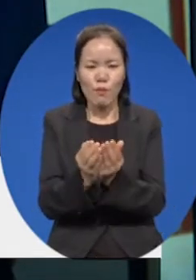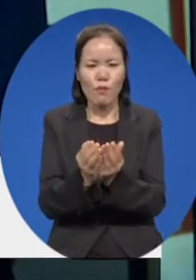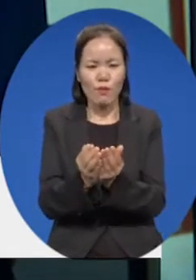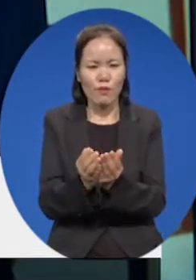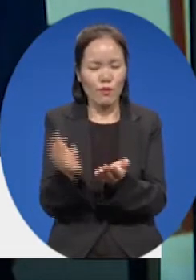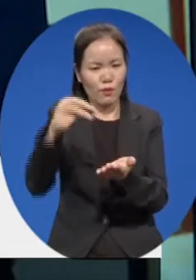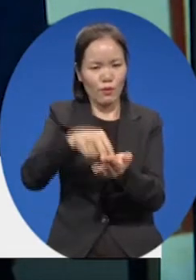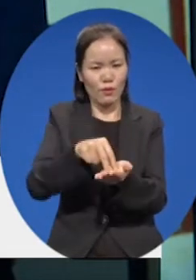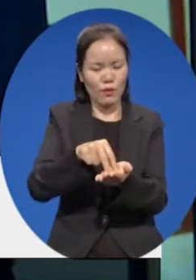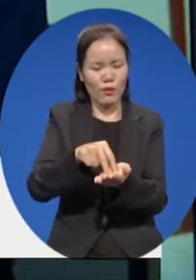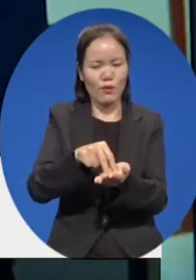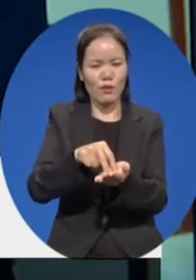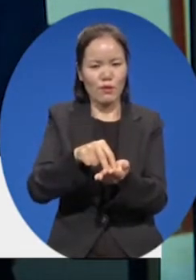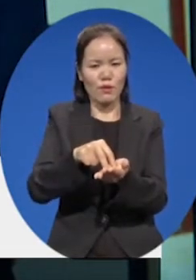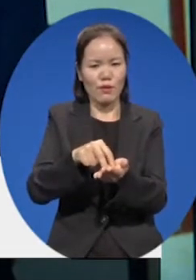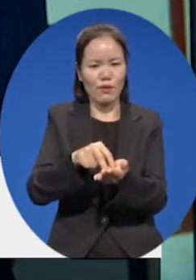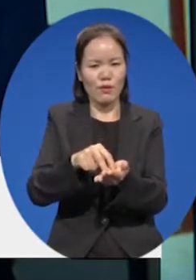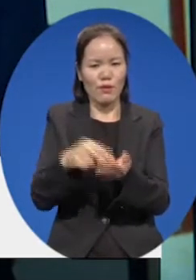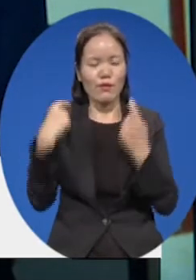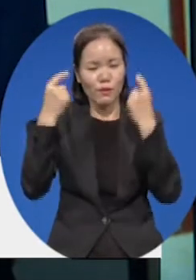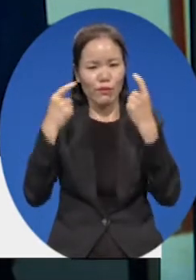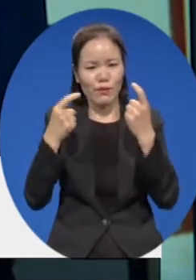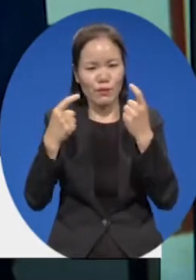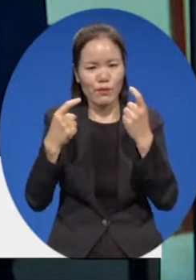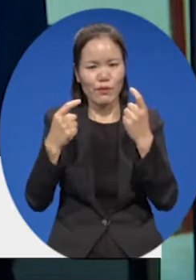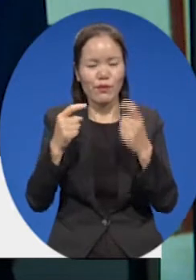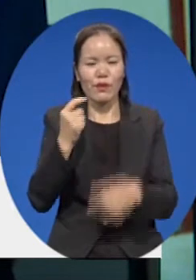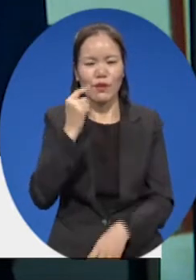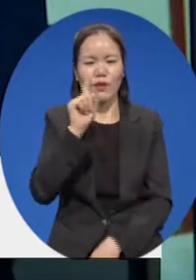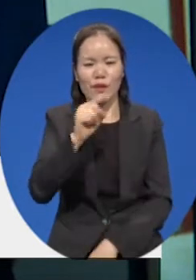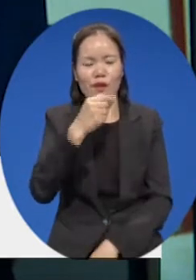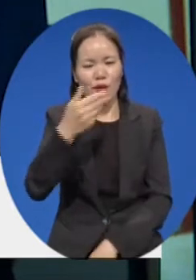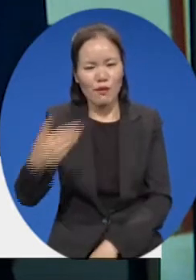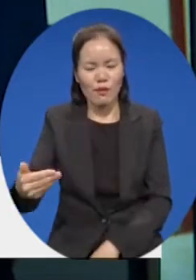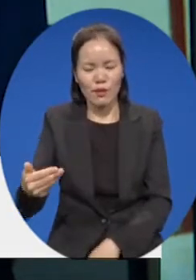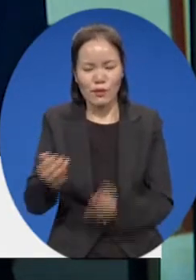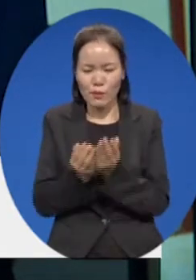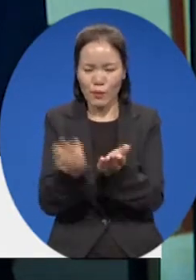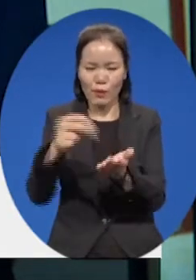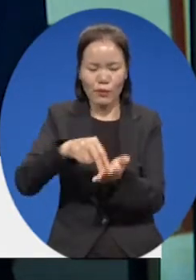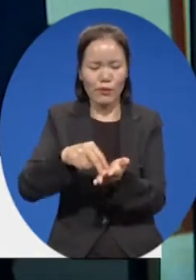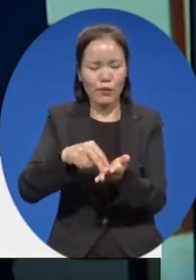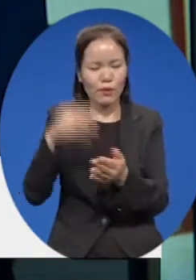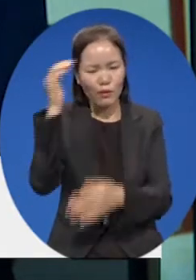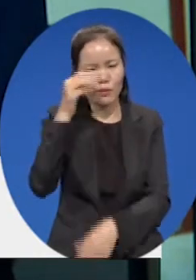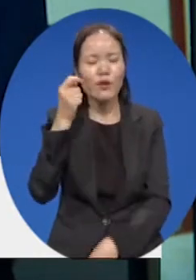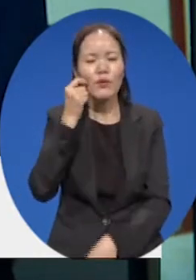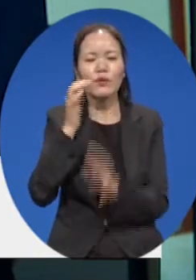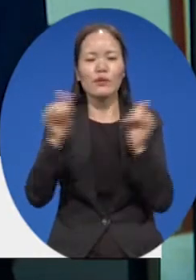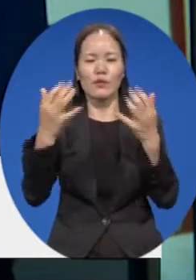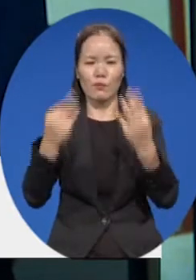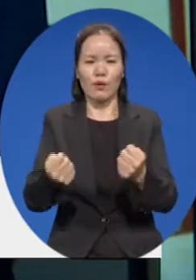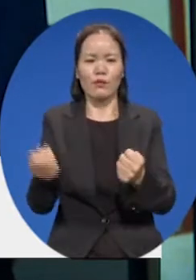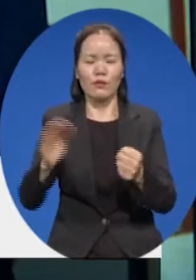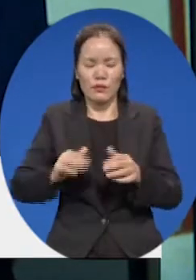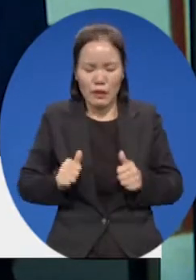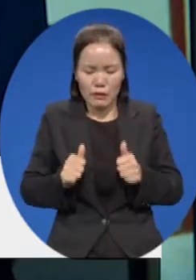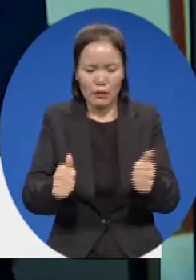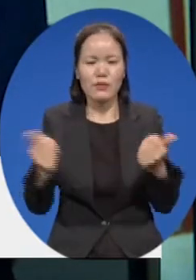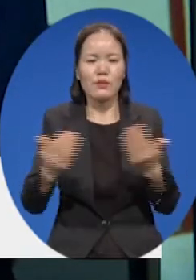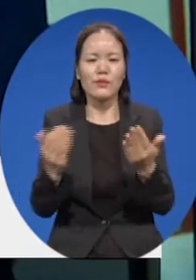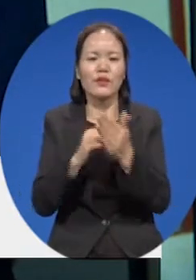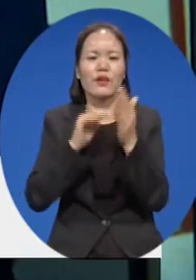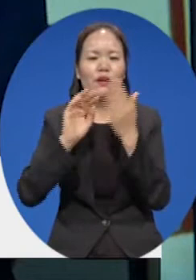해안이라느니 한강에서도 한 번도 못 타본 사람들도 많은데 물론 젊을 때 열심히 일하시고 은퇴 이후의 삶을 누리시는 거는